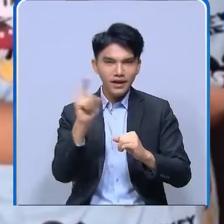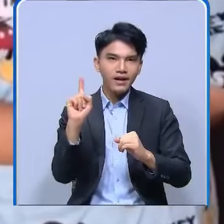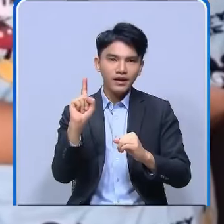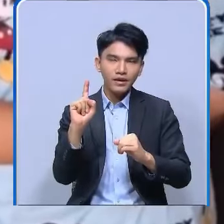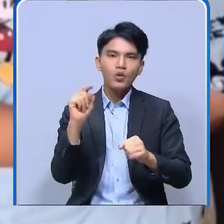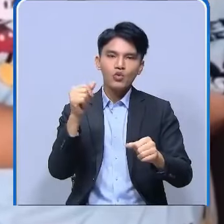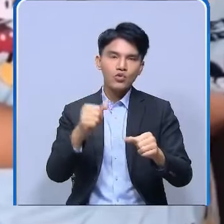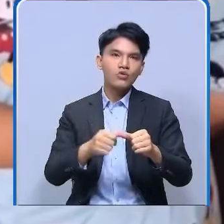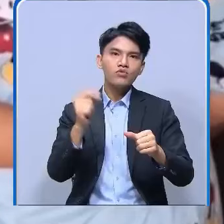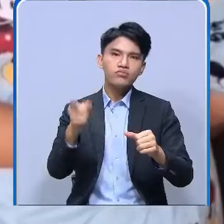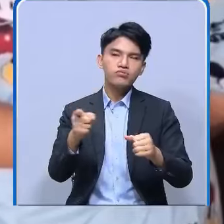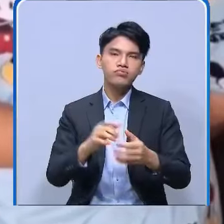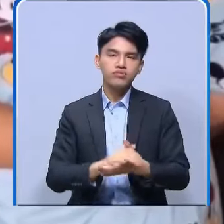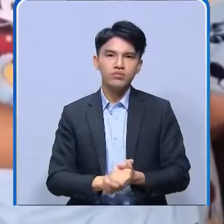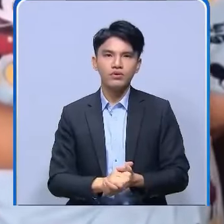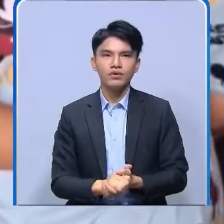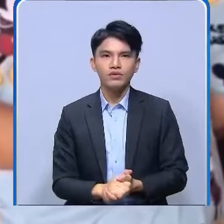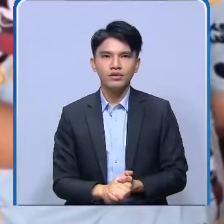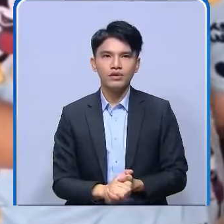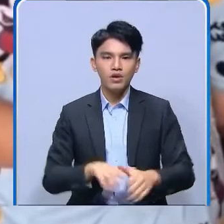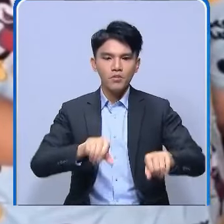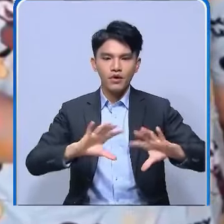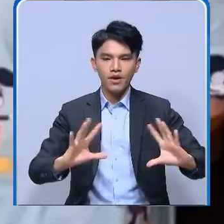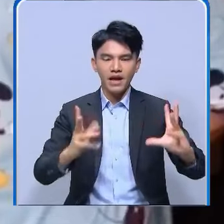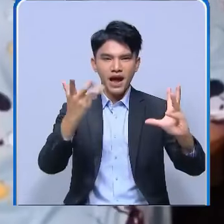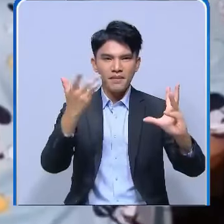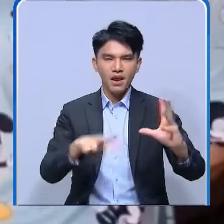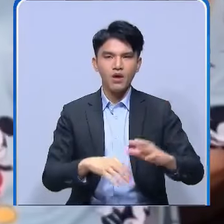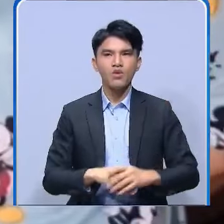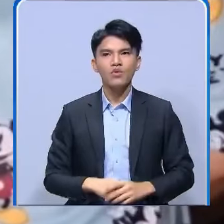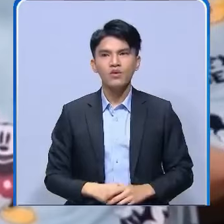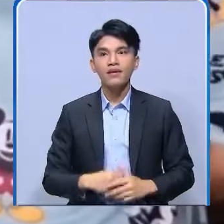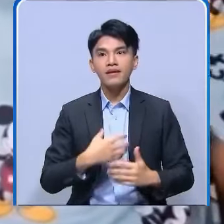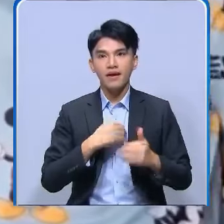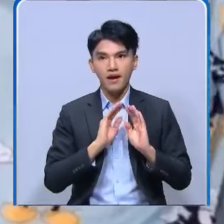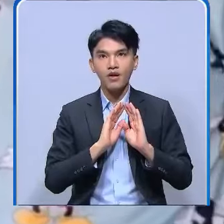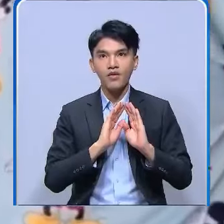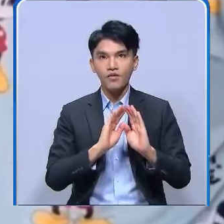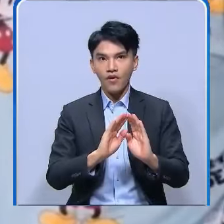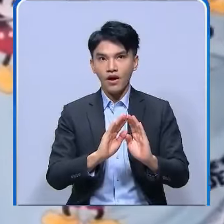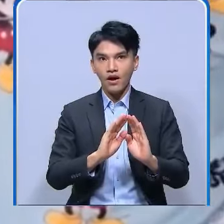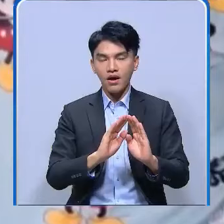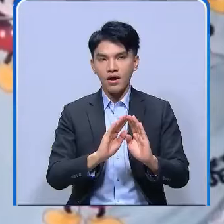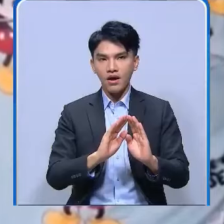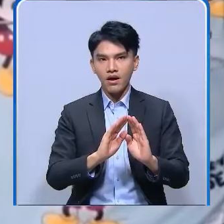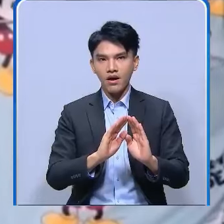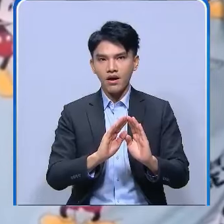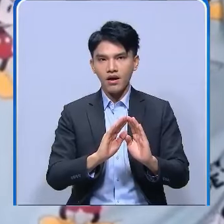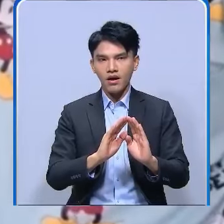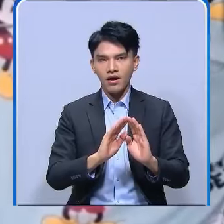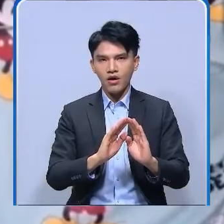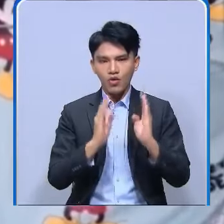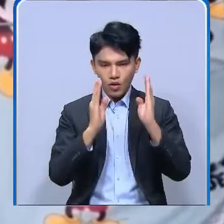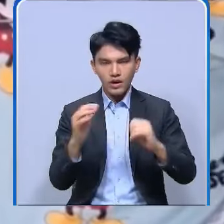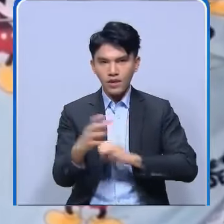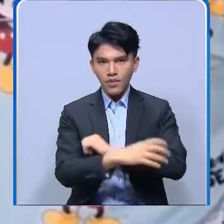นเลยรถจะหายไปแล้ว อยากจะฝากอะไรถึงผู้ที่เอารถ